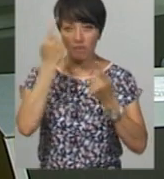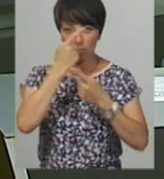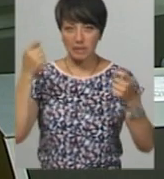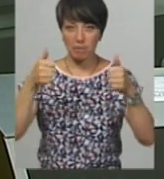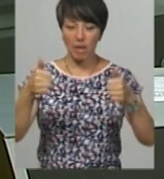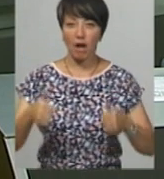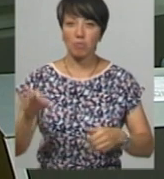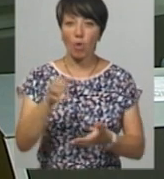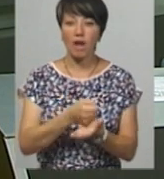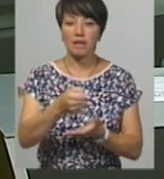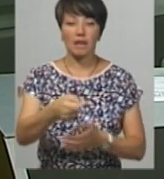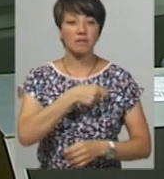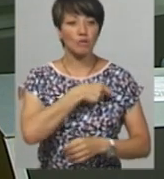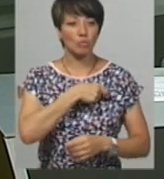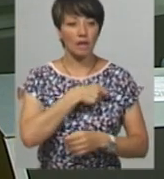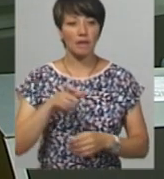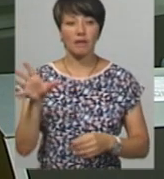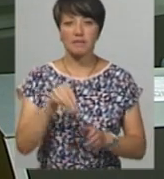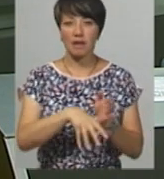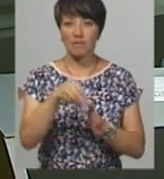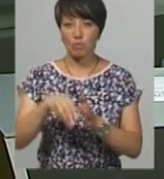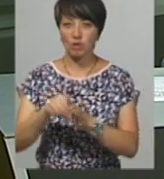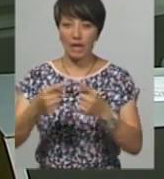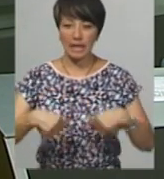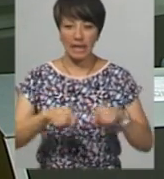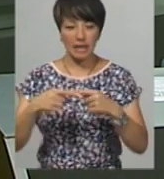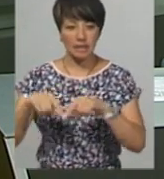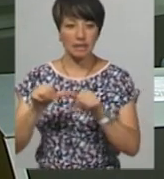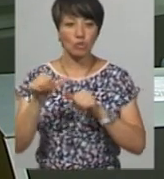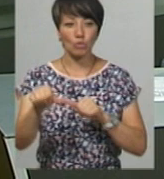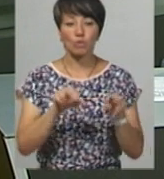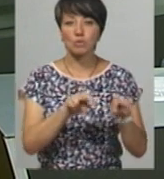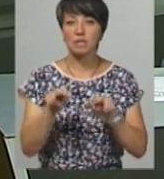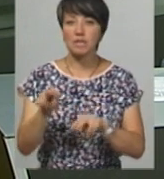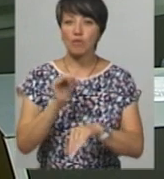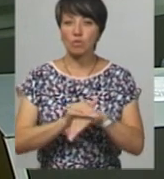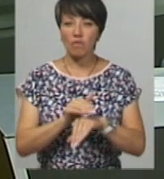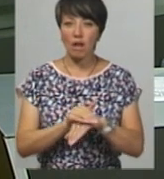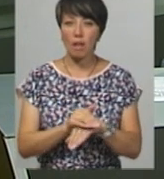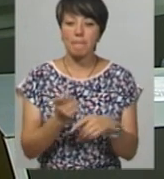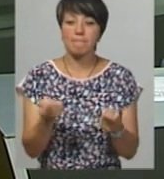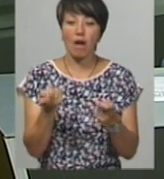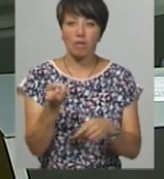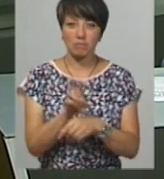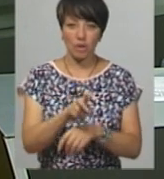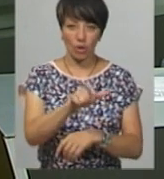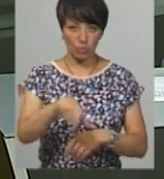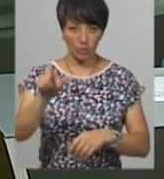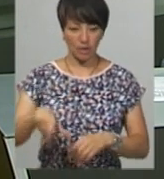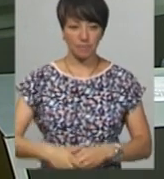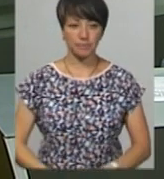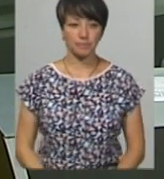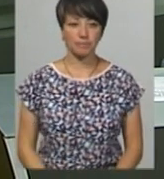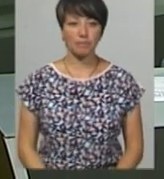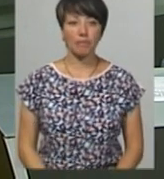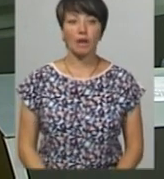плакатів про кандидатів у депутати на всіх виборчих дільницях. Крім того, спостерігачі зафіксували малу явку виборців. Про це каже Юрій